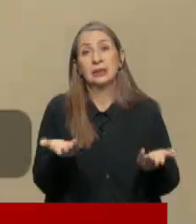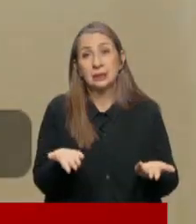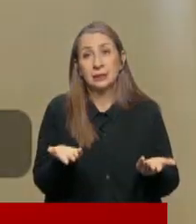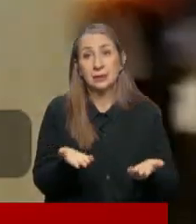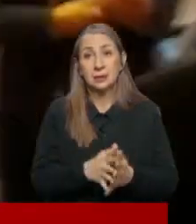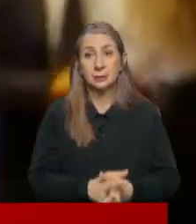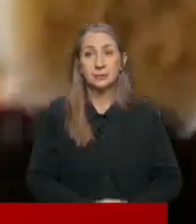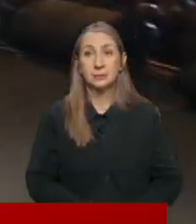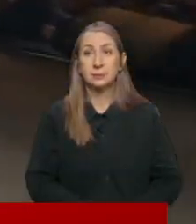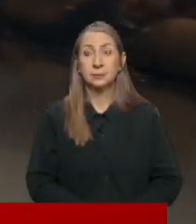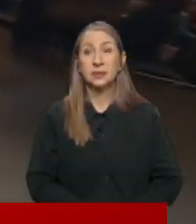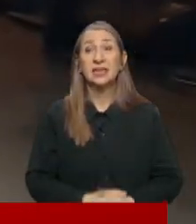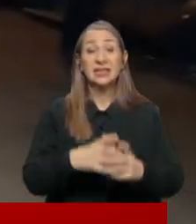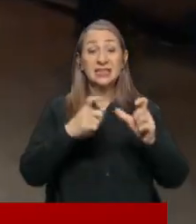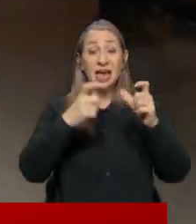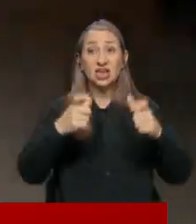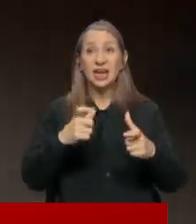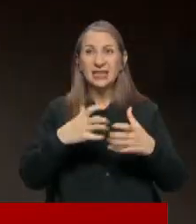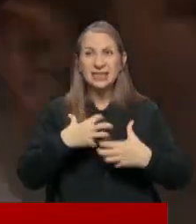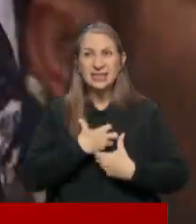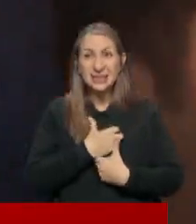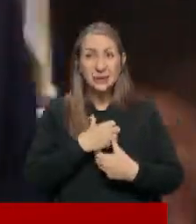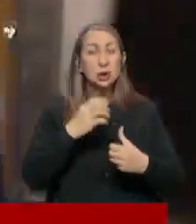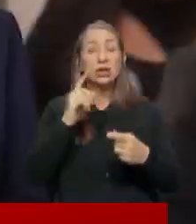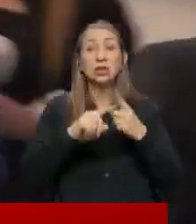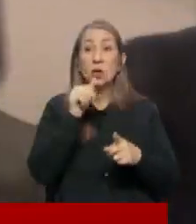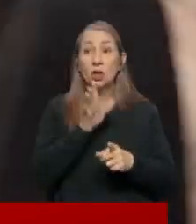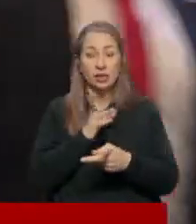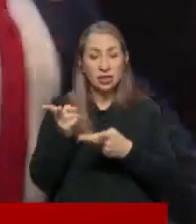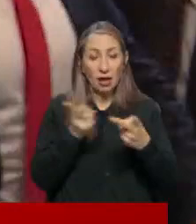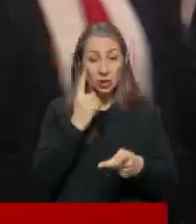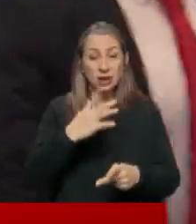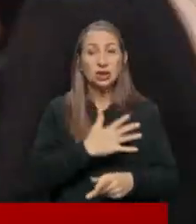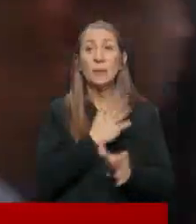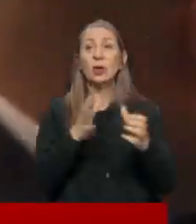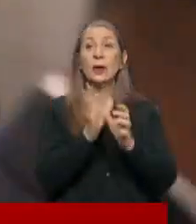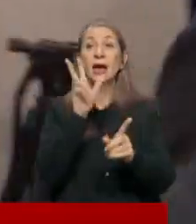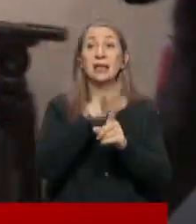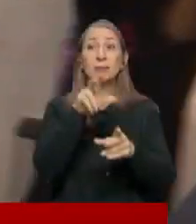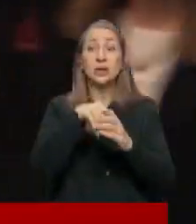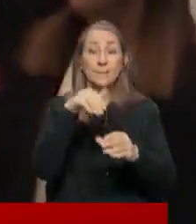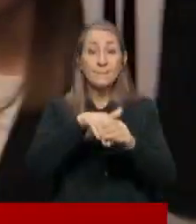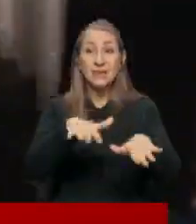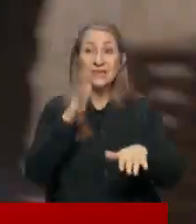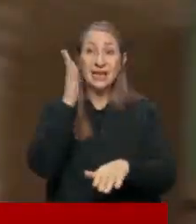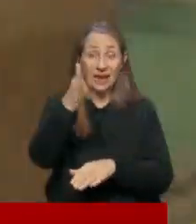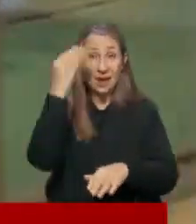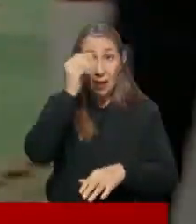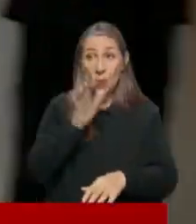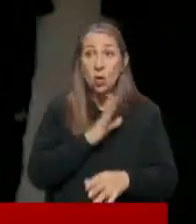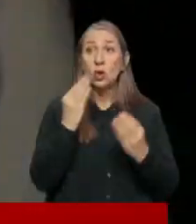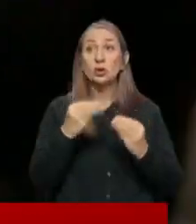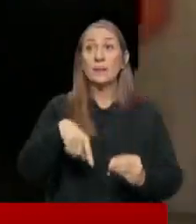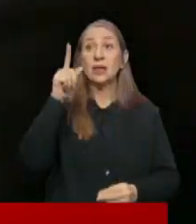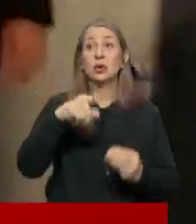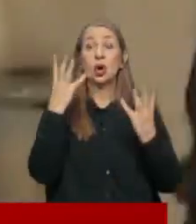alınmıştı. Güzel bir gün olacak. Saraçhane geriliminin gölgesinde Kılıçdaroğlu'nun daveti üzerine CHP grubuna katılmak için meclise gelen İmamoğlu, güzel